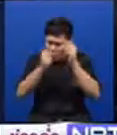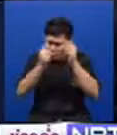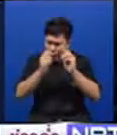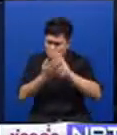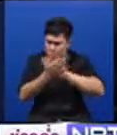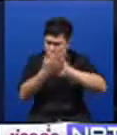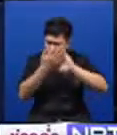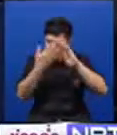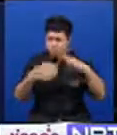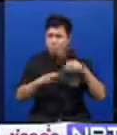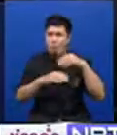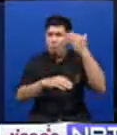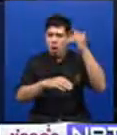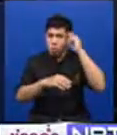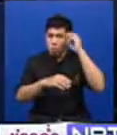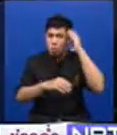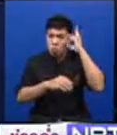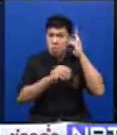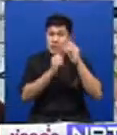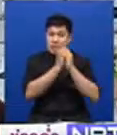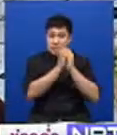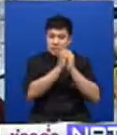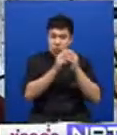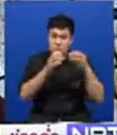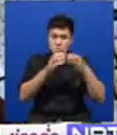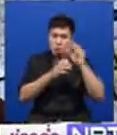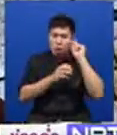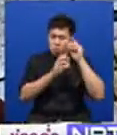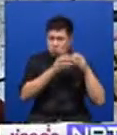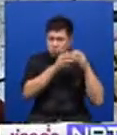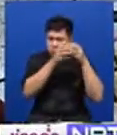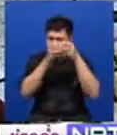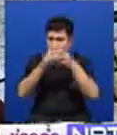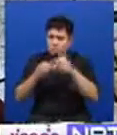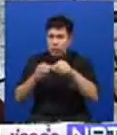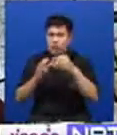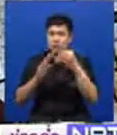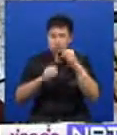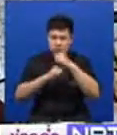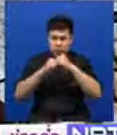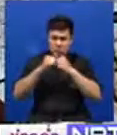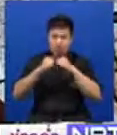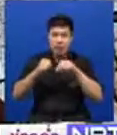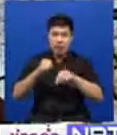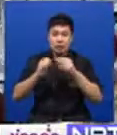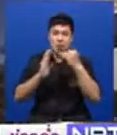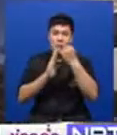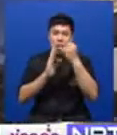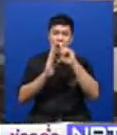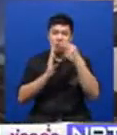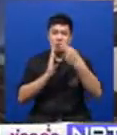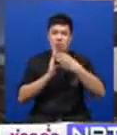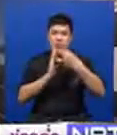ด้วยวันพรุ่งนี้จะนำคณะจีและสื่อมวลชนลงพื้นมาสำรวจเขตก่อสร้างจังหวัดหนองคาย